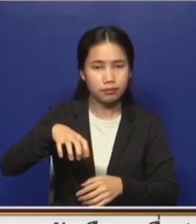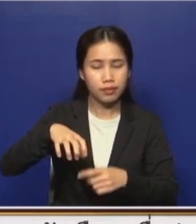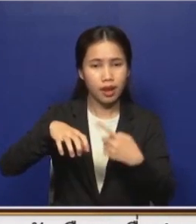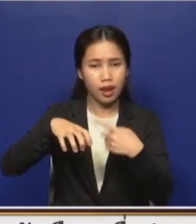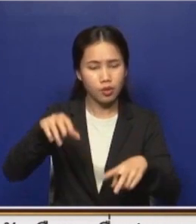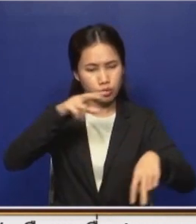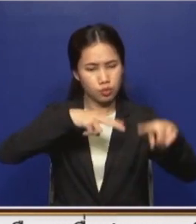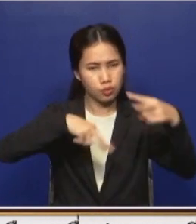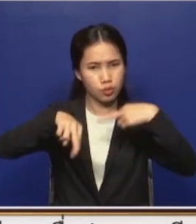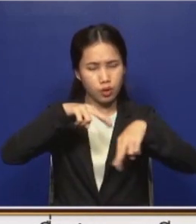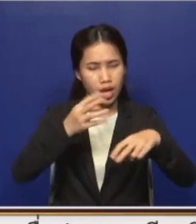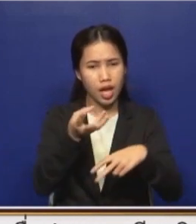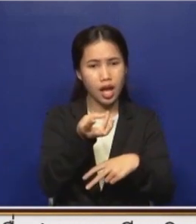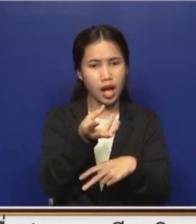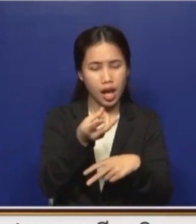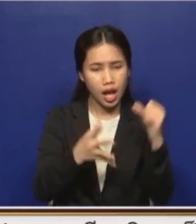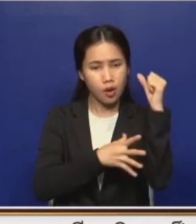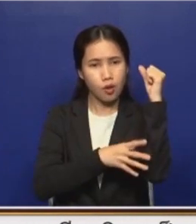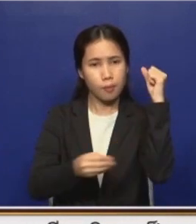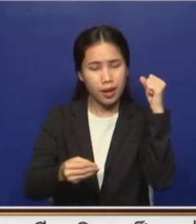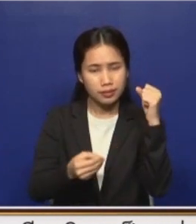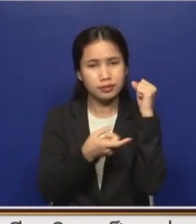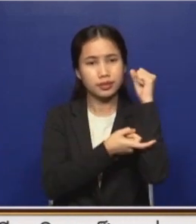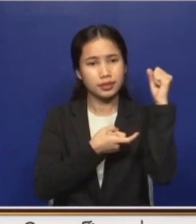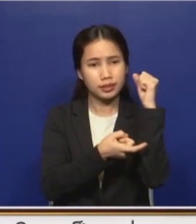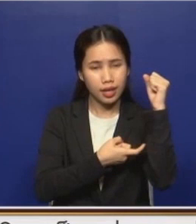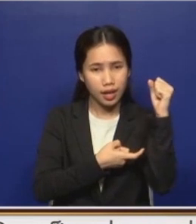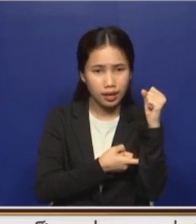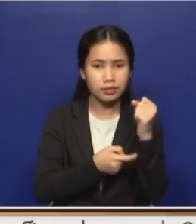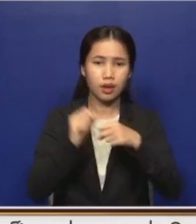พระราชอาณาจักรไทยนะฮะแล้วเรา